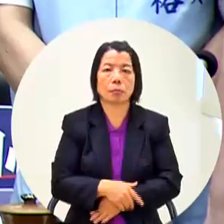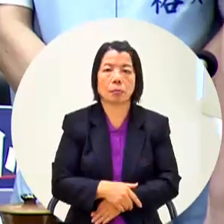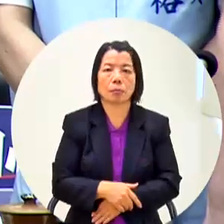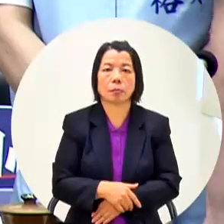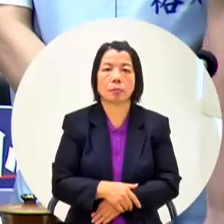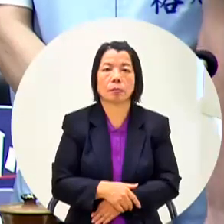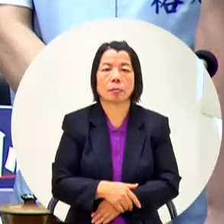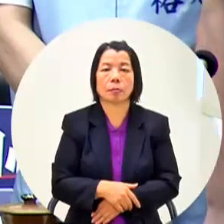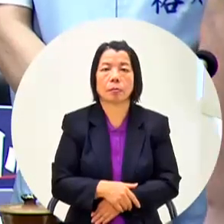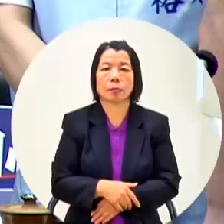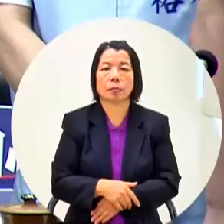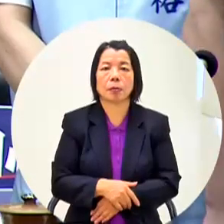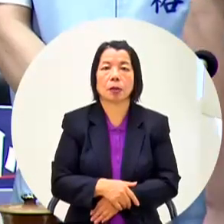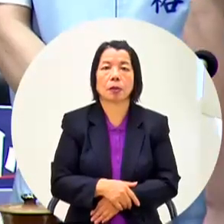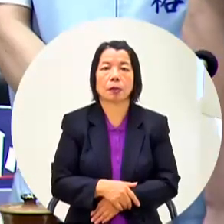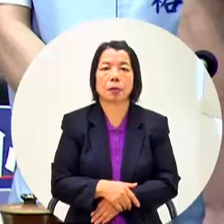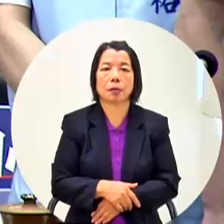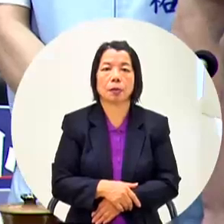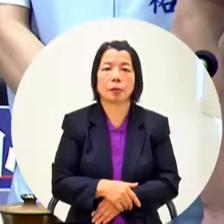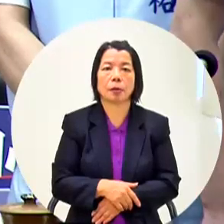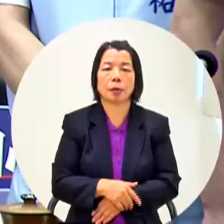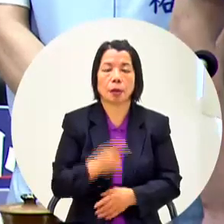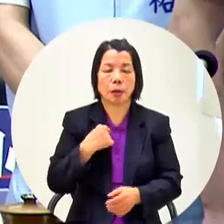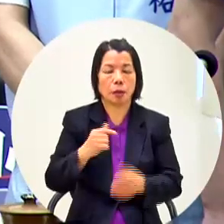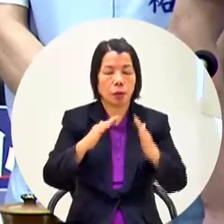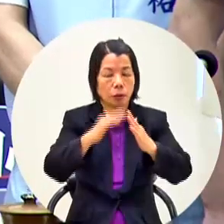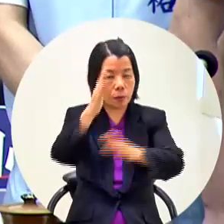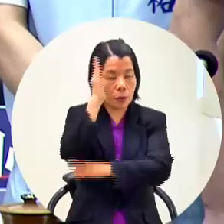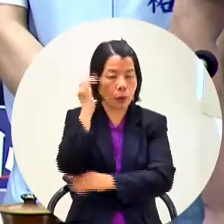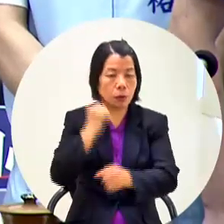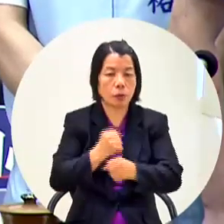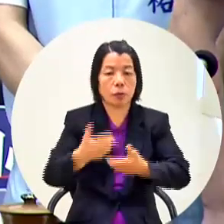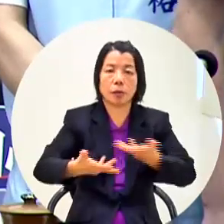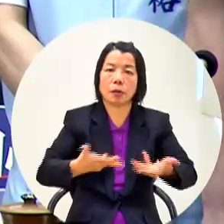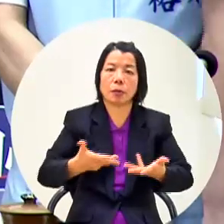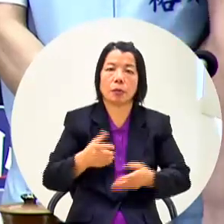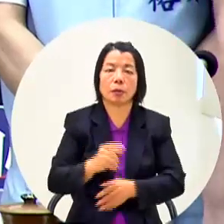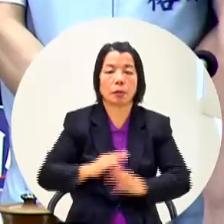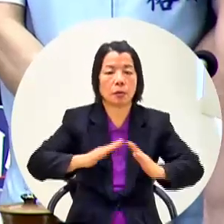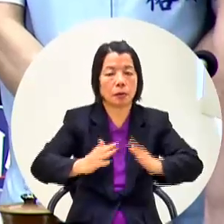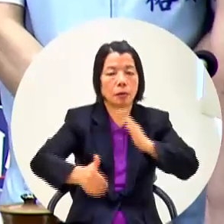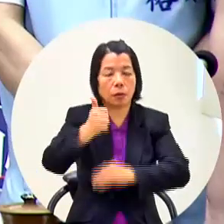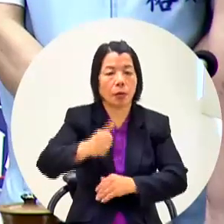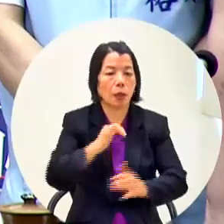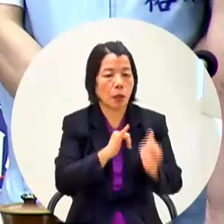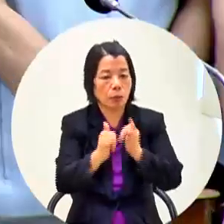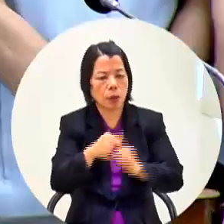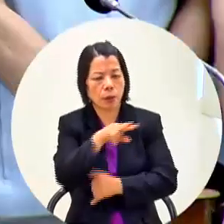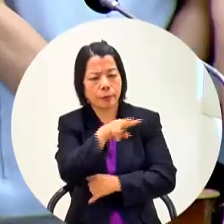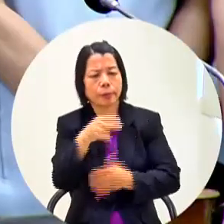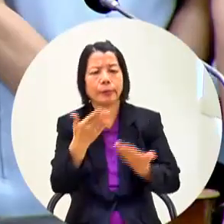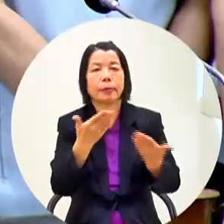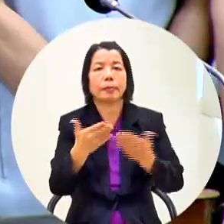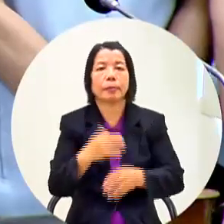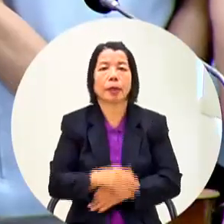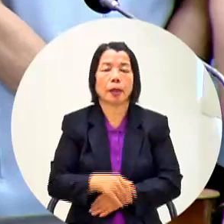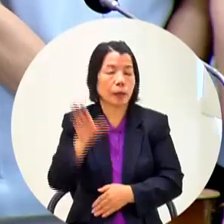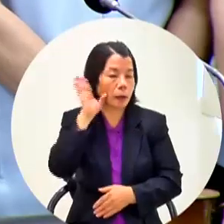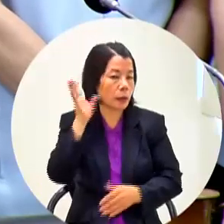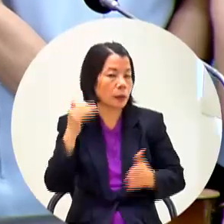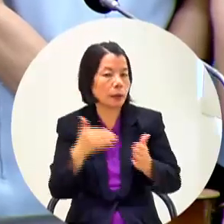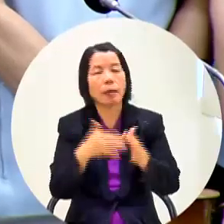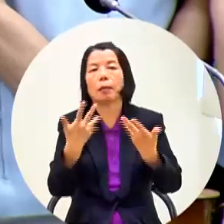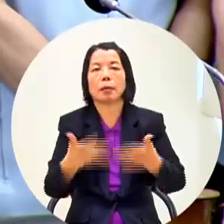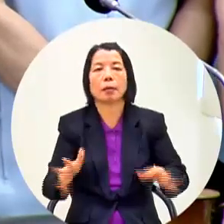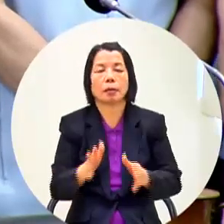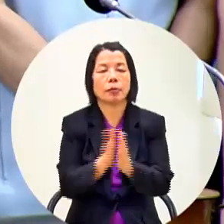想最近我们市政府所做的事情是市长市民有目共睹，也听到非常多的一个赞美的